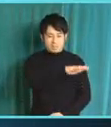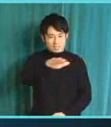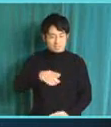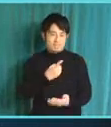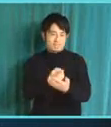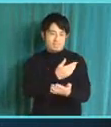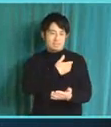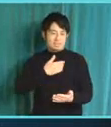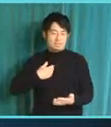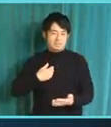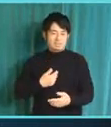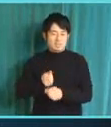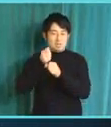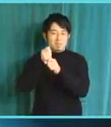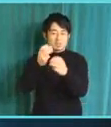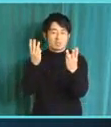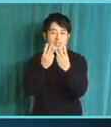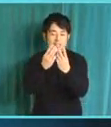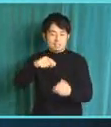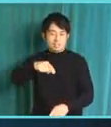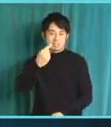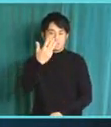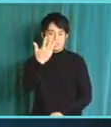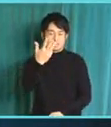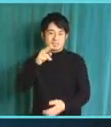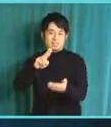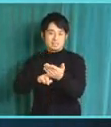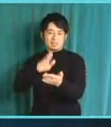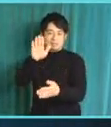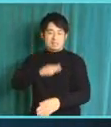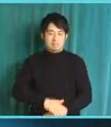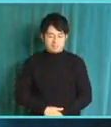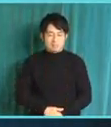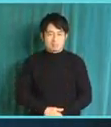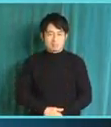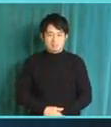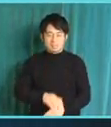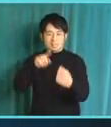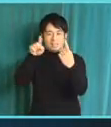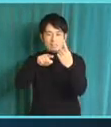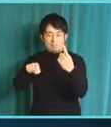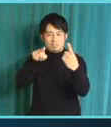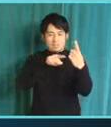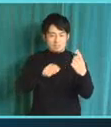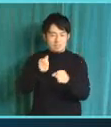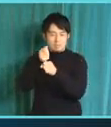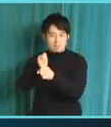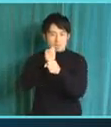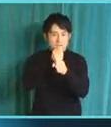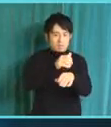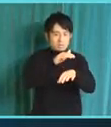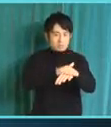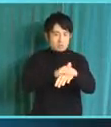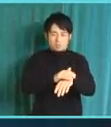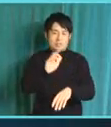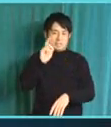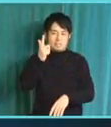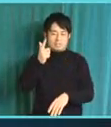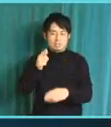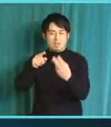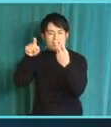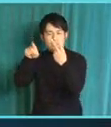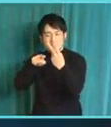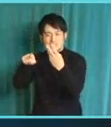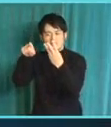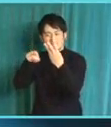は先ほどお話した通り108回となっておりますので、たくさんの方に、除夜の鐘をついてほしいなと思いますので、一